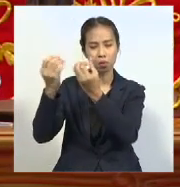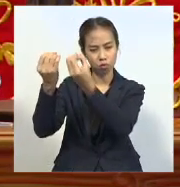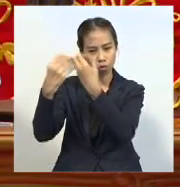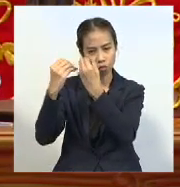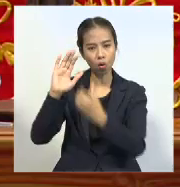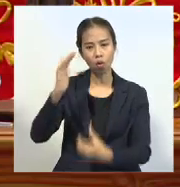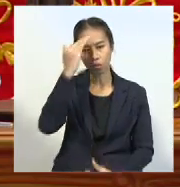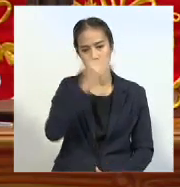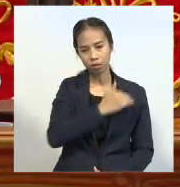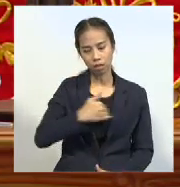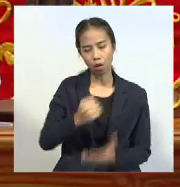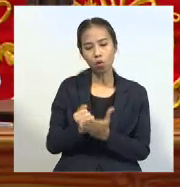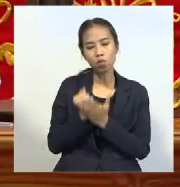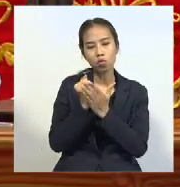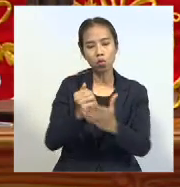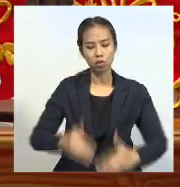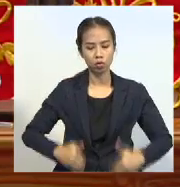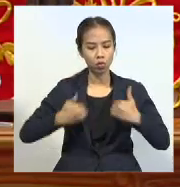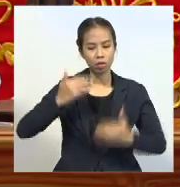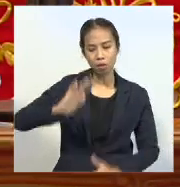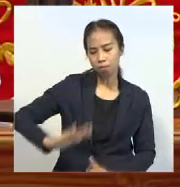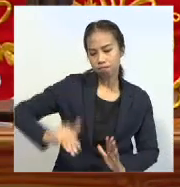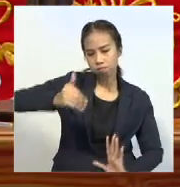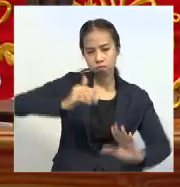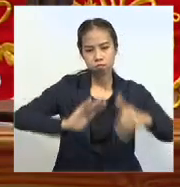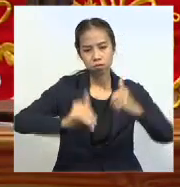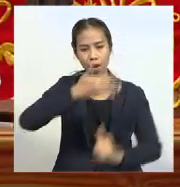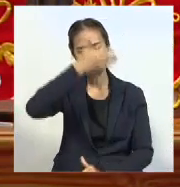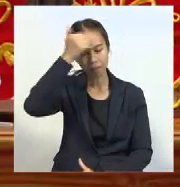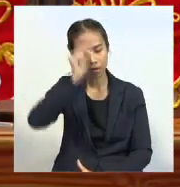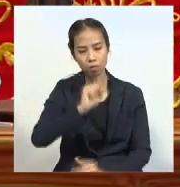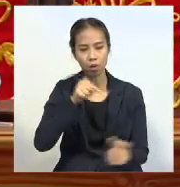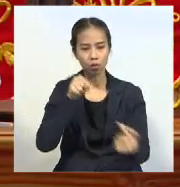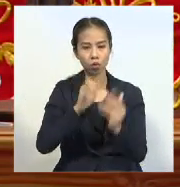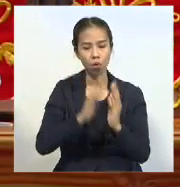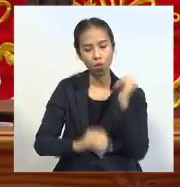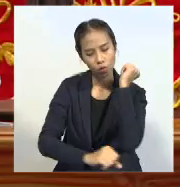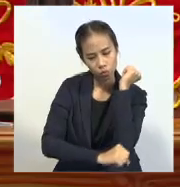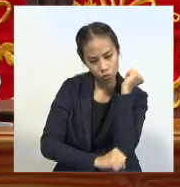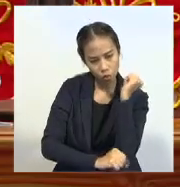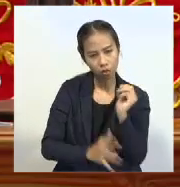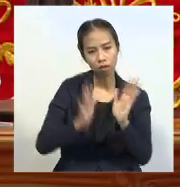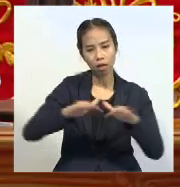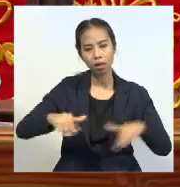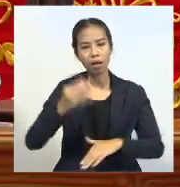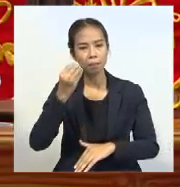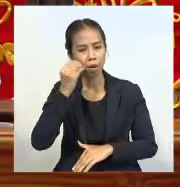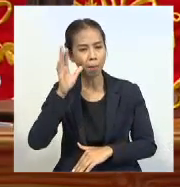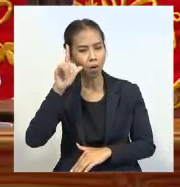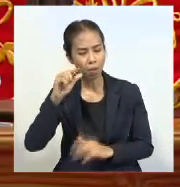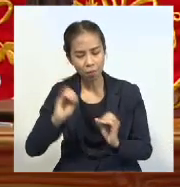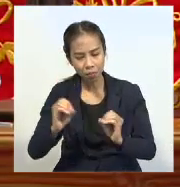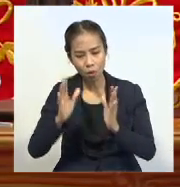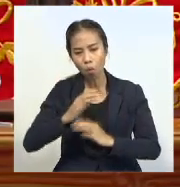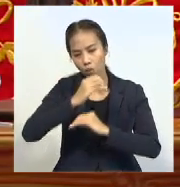ยฟื้นฟูชีวิตของผู้คนพร้อมกำชับว่าต้องไม่ลืมไปเยี่ยมเยียนคนขัดสนคนที่ถูกลืมเด็กกำพร้าและคนชราโด